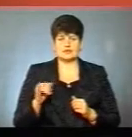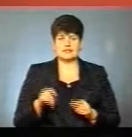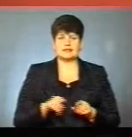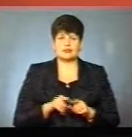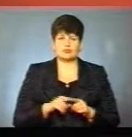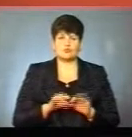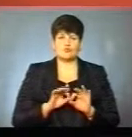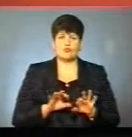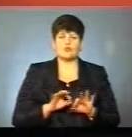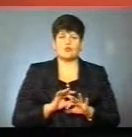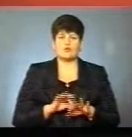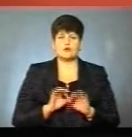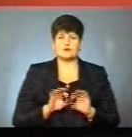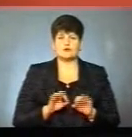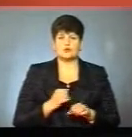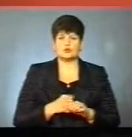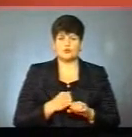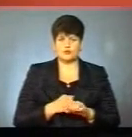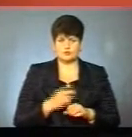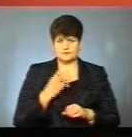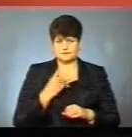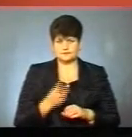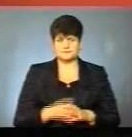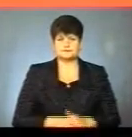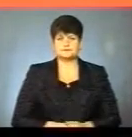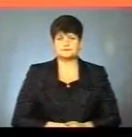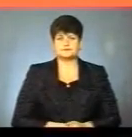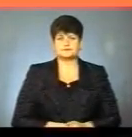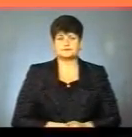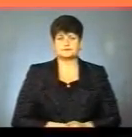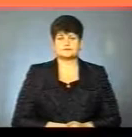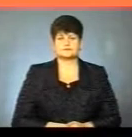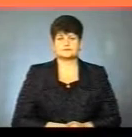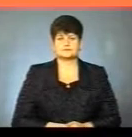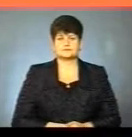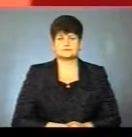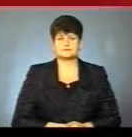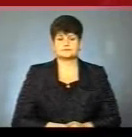також проводить роз'яснювальні роботи. Детальніше ми дивимося у сюжеті.